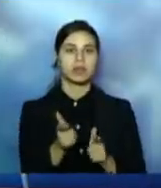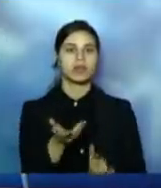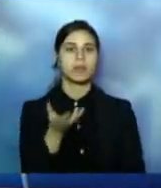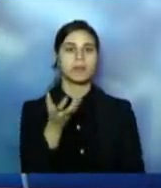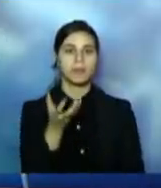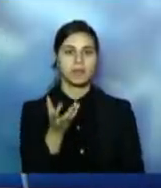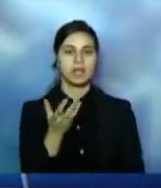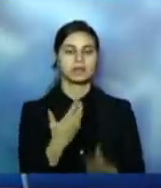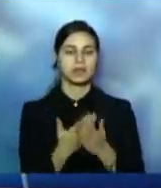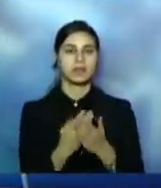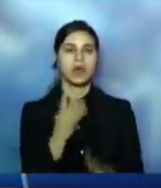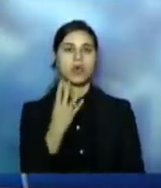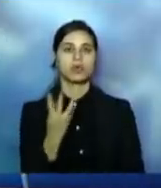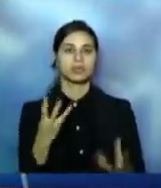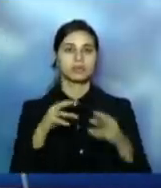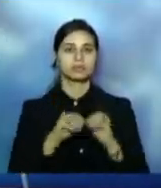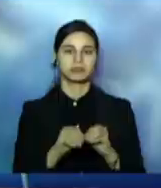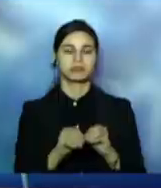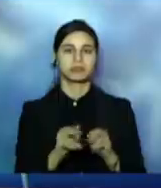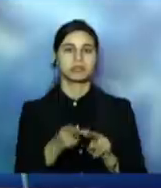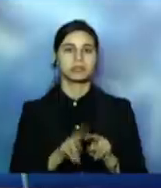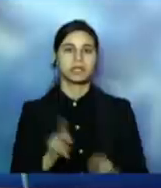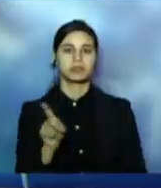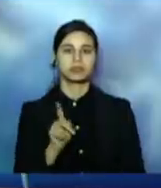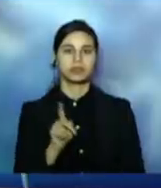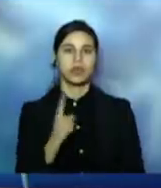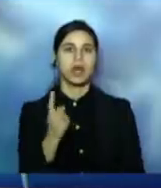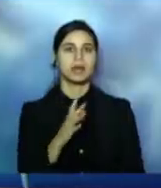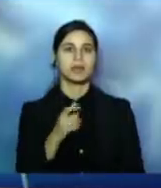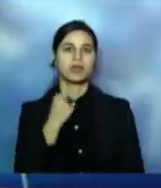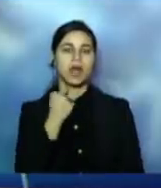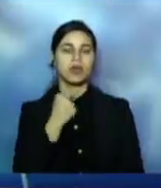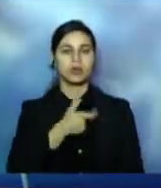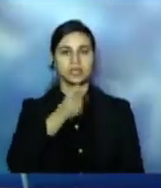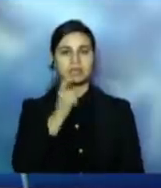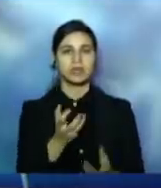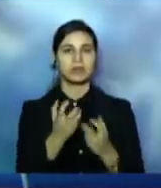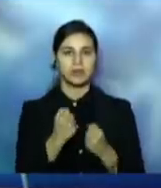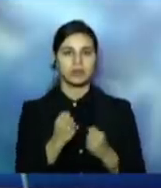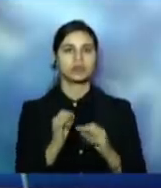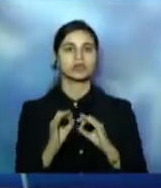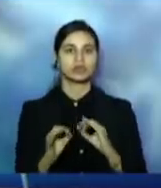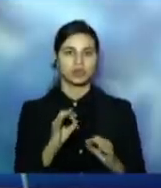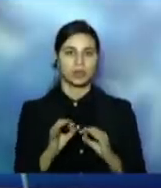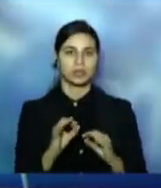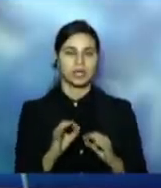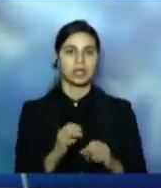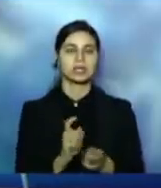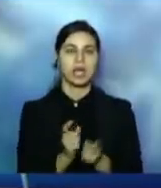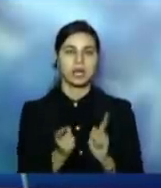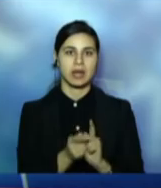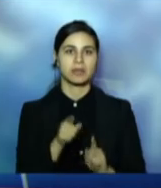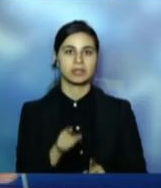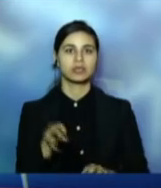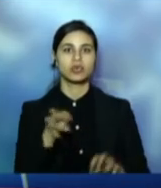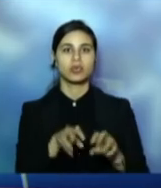ფიალას, ანუ 4 სტიქიის გამთლიანება იმისათვის, რომ არამარტო ალკოჰოლური სასმელი მივიღოთ ზომიერად და დოზირებულად, არამედ ის